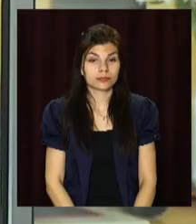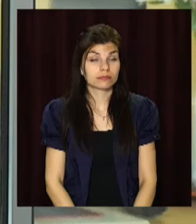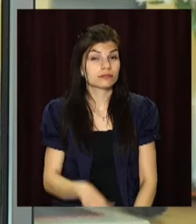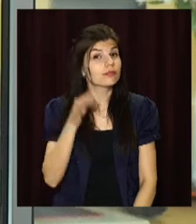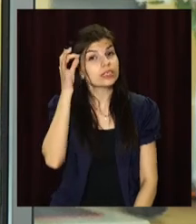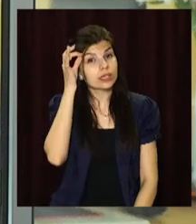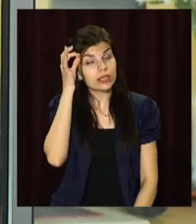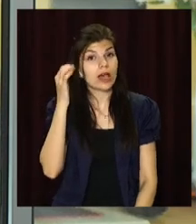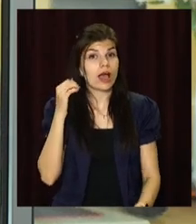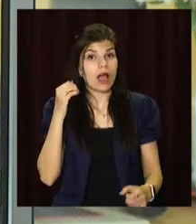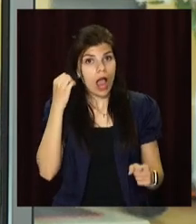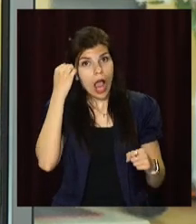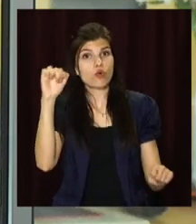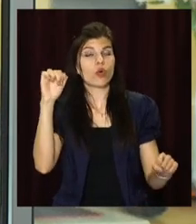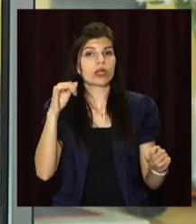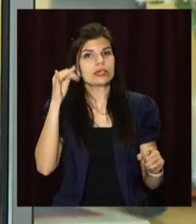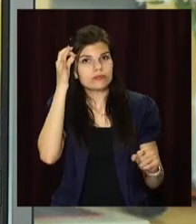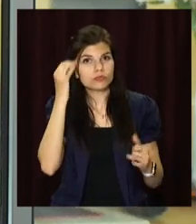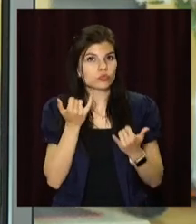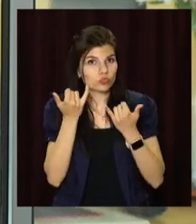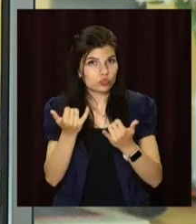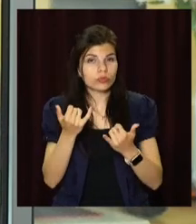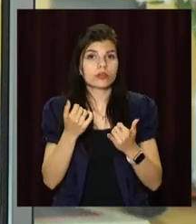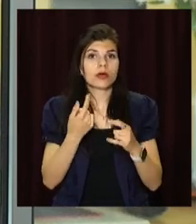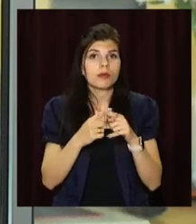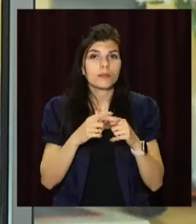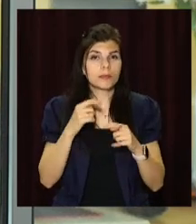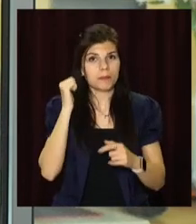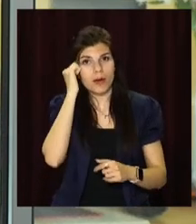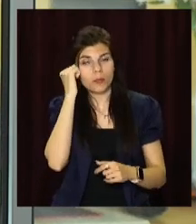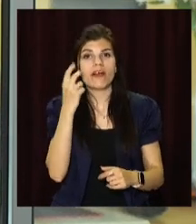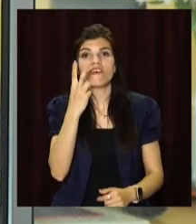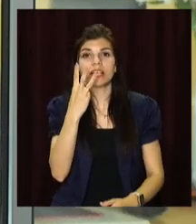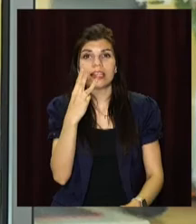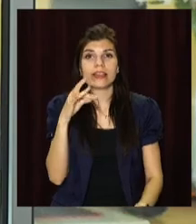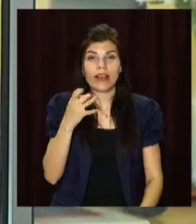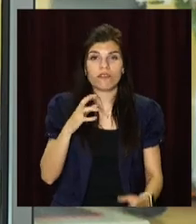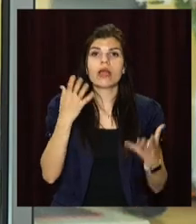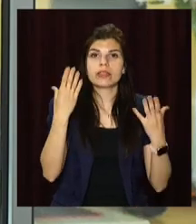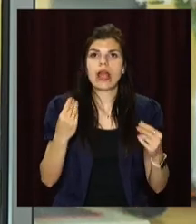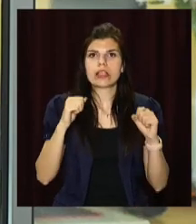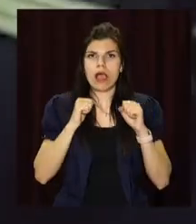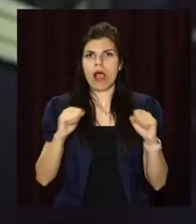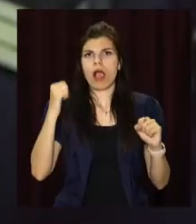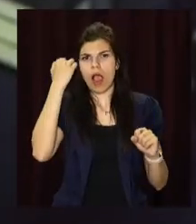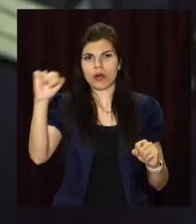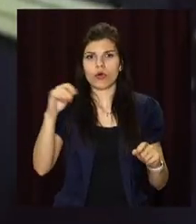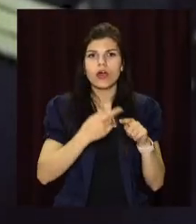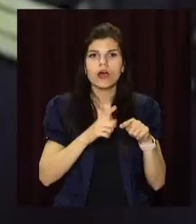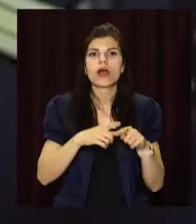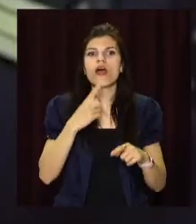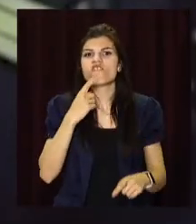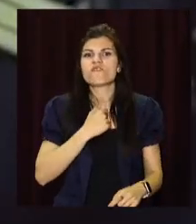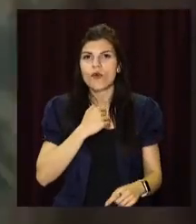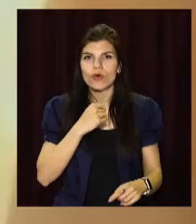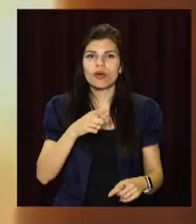Згадати героїв та вшанувати їхню пам'ять. 23 травня в Україні відзначатимуть День героїв. Його заснували на честь українських